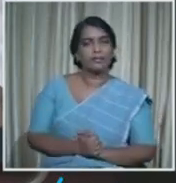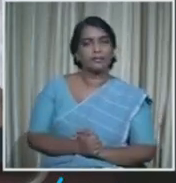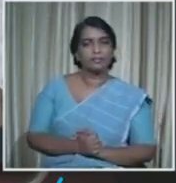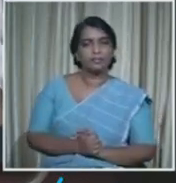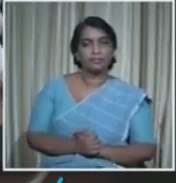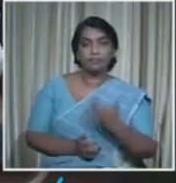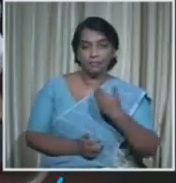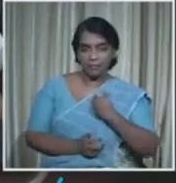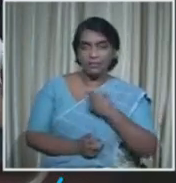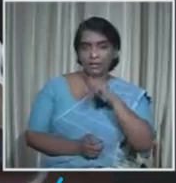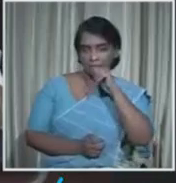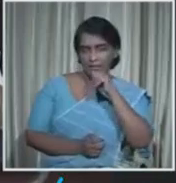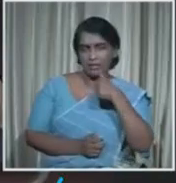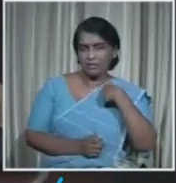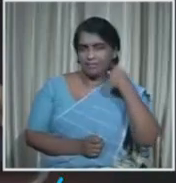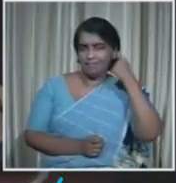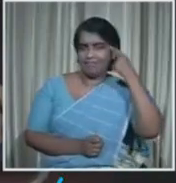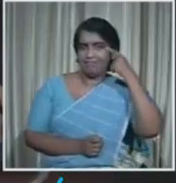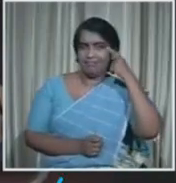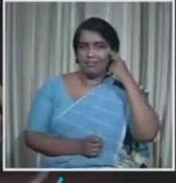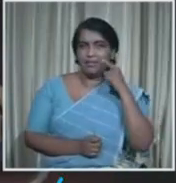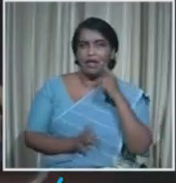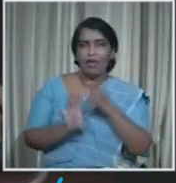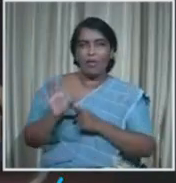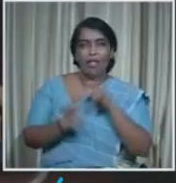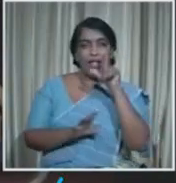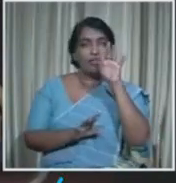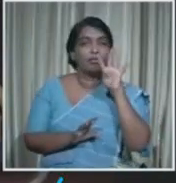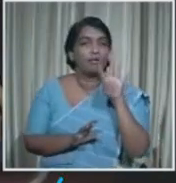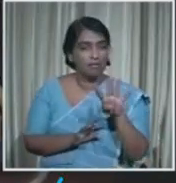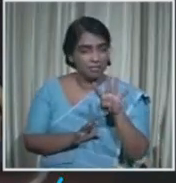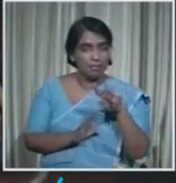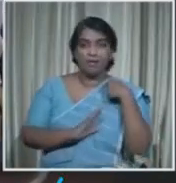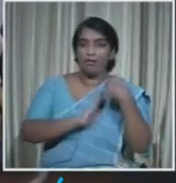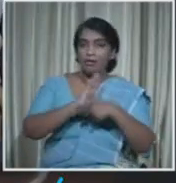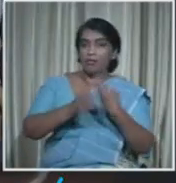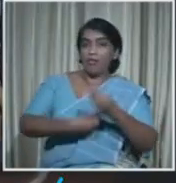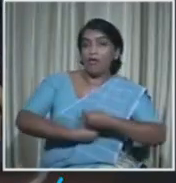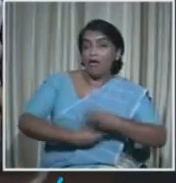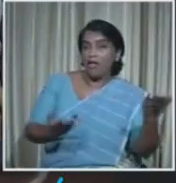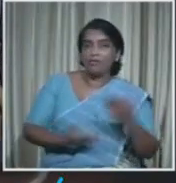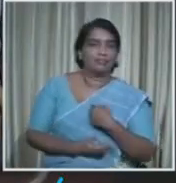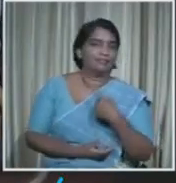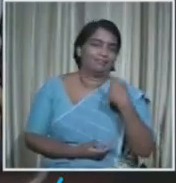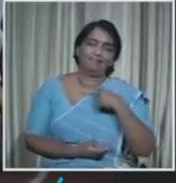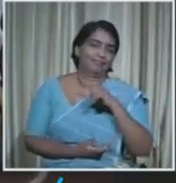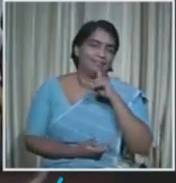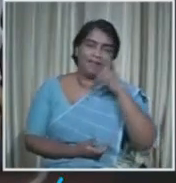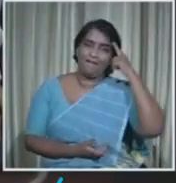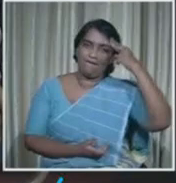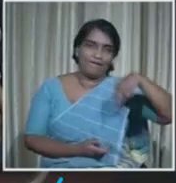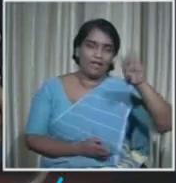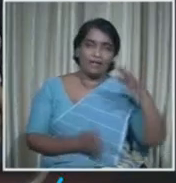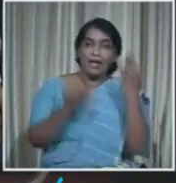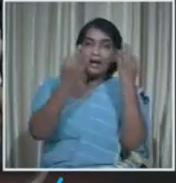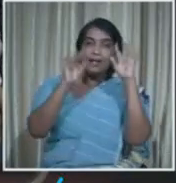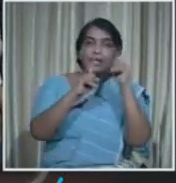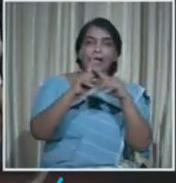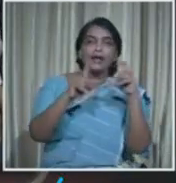ඉන්නවා මම විශ්වාස කරන්නේ මේ අවුරුදු 74ක් මේ රට විනාශ වුණයි කියලා එහෙනම් ඉතින් නිදහස් අධ්‍යාපනයේ